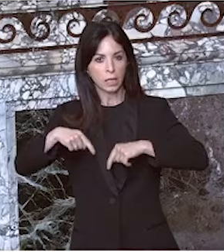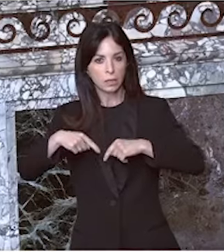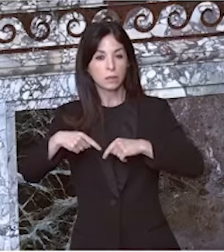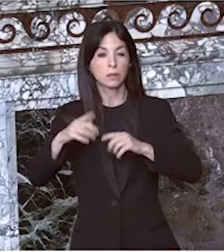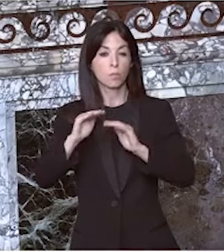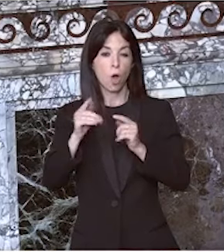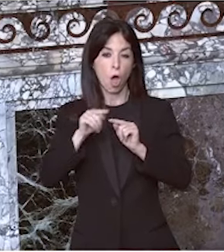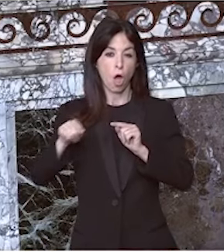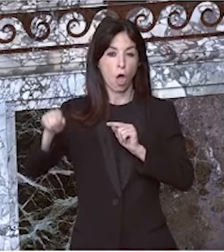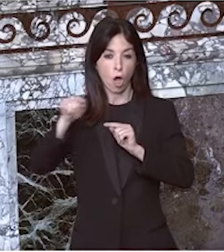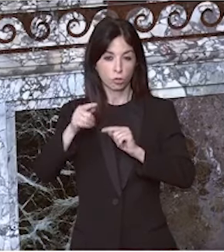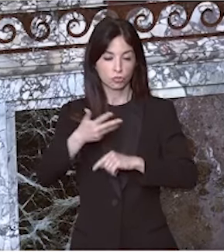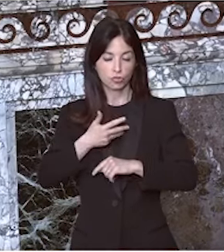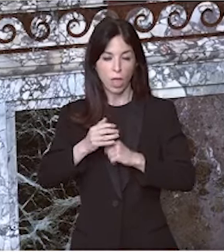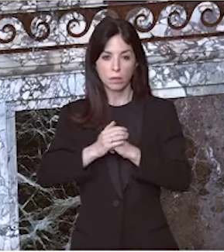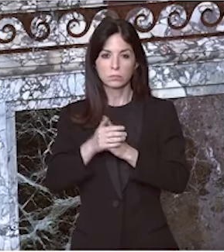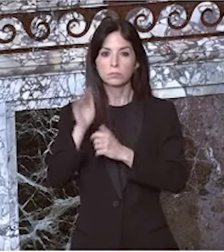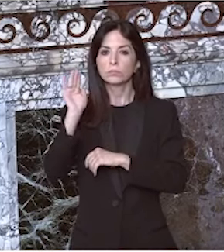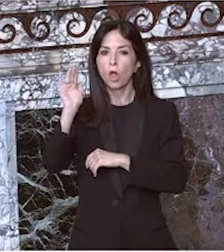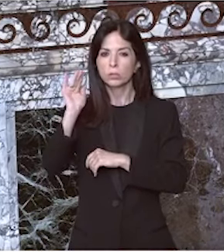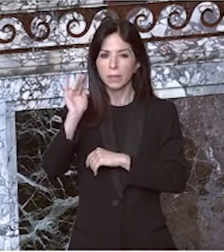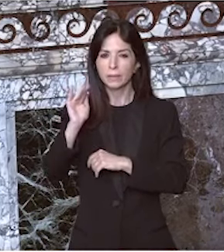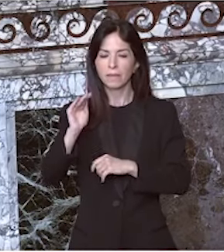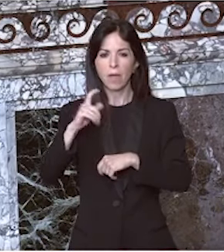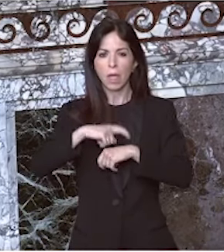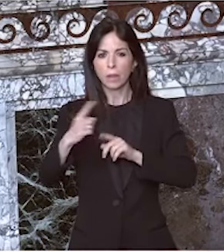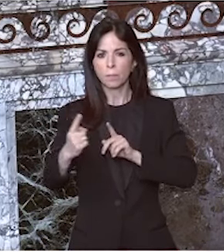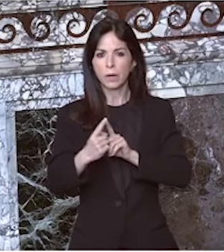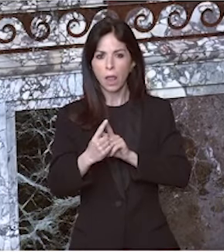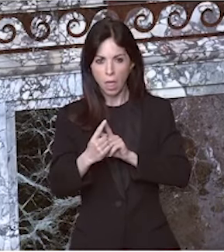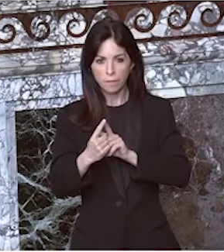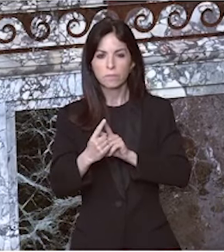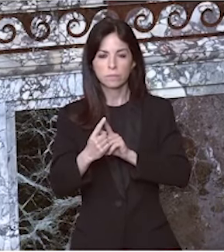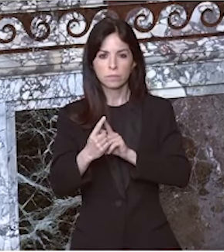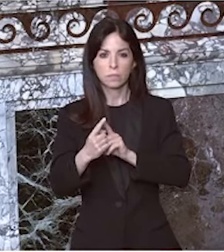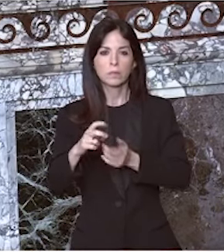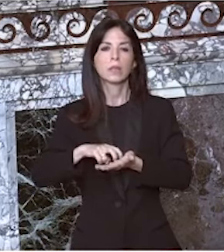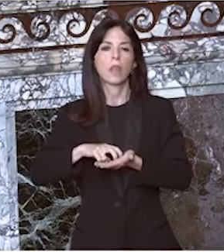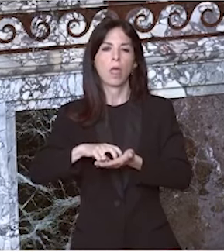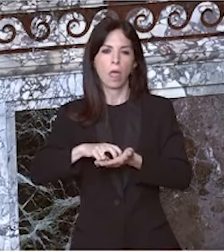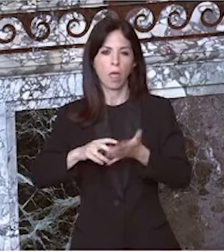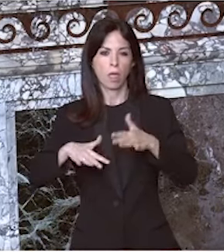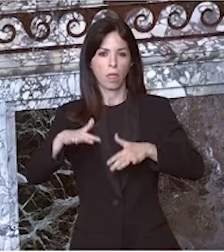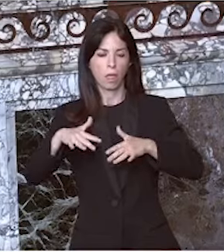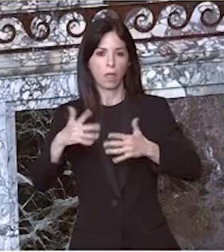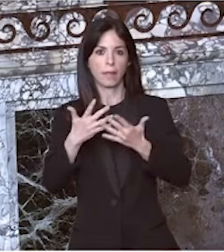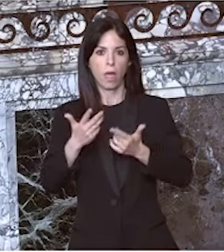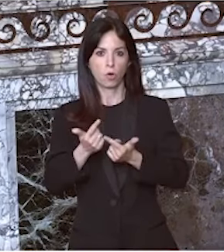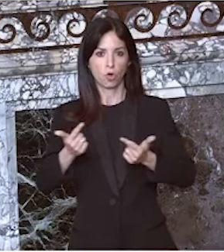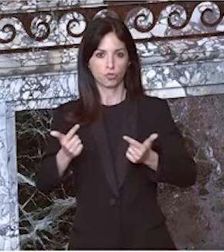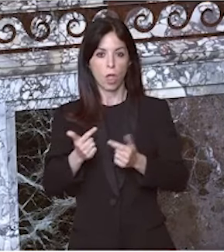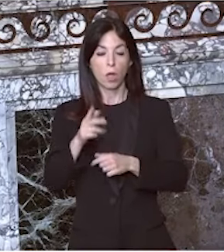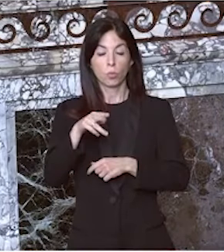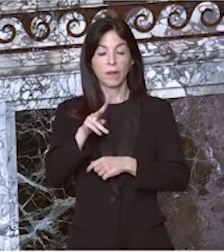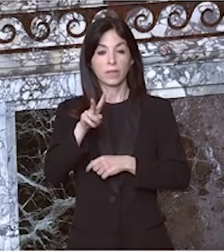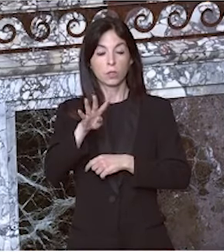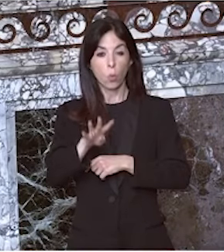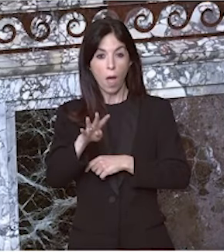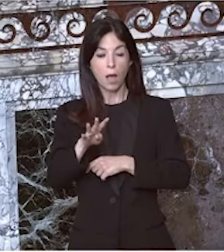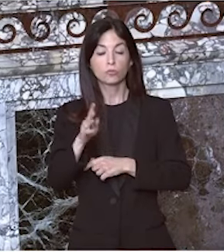regioni del mondo. Le prospettive a breve termine rimangono tuttavia deboli. Nel 2024 il prodotto